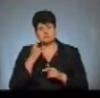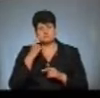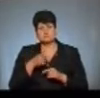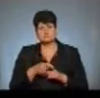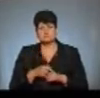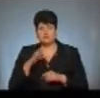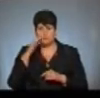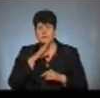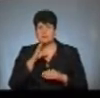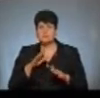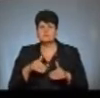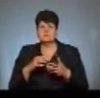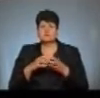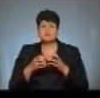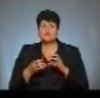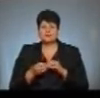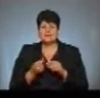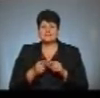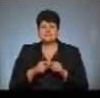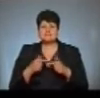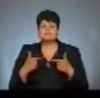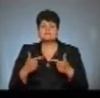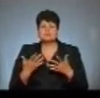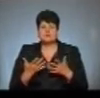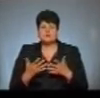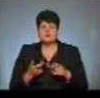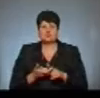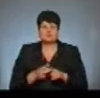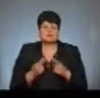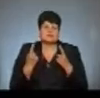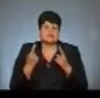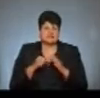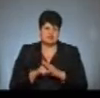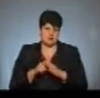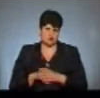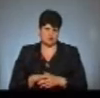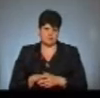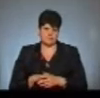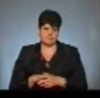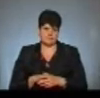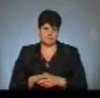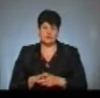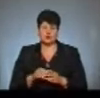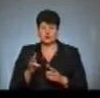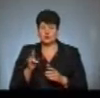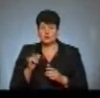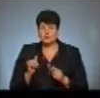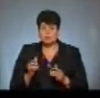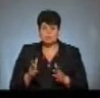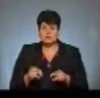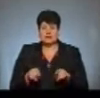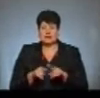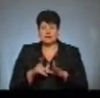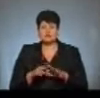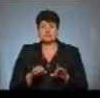Батьки надають результатам цих іспитів занадто великого значення. Ну, буквально до такого, що